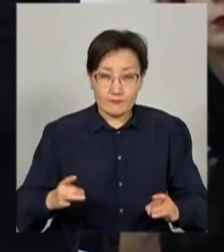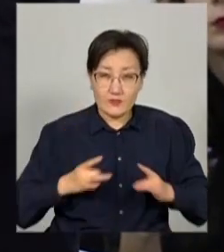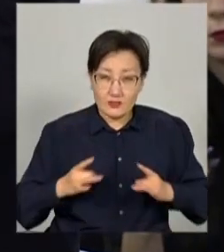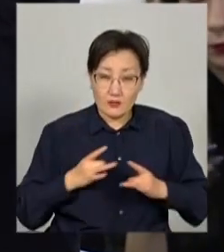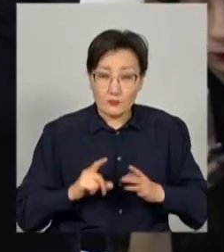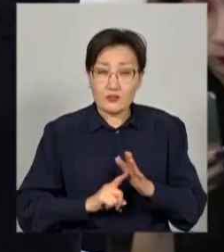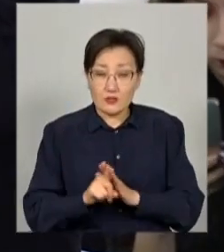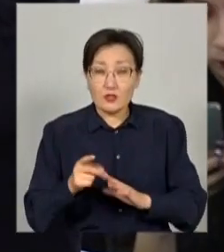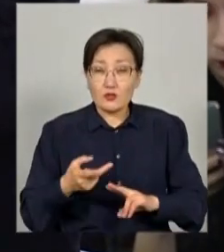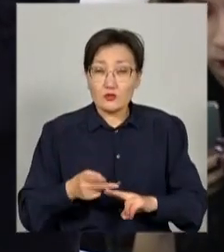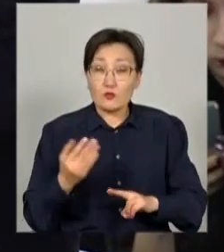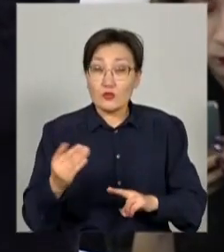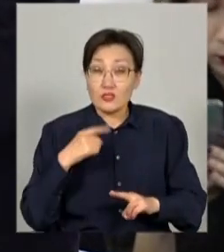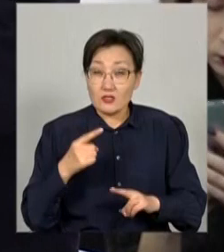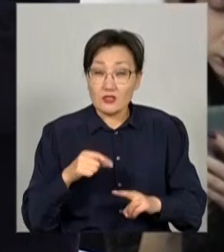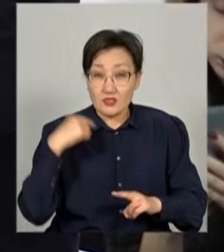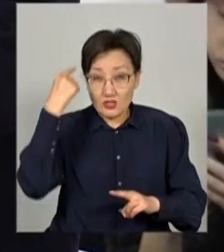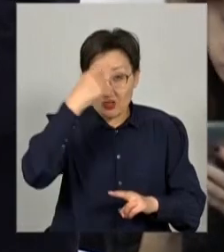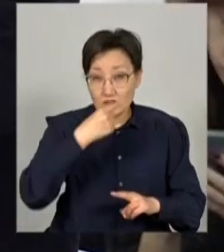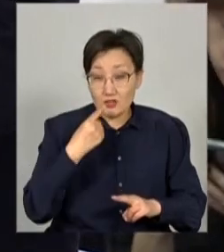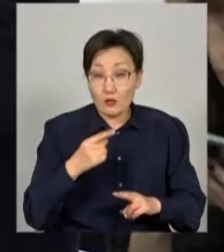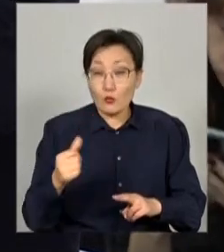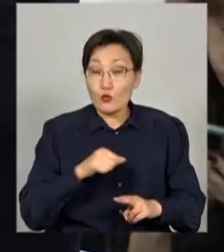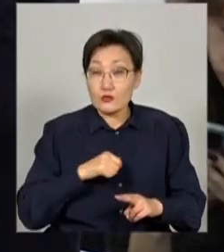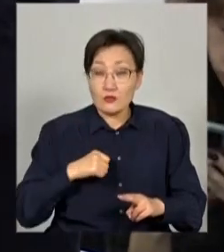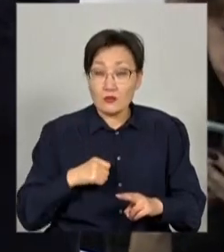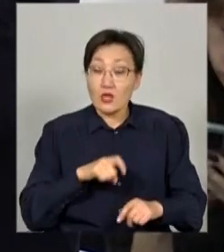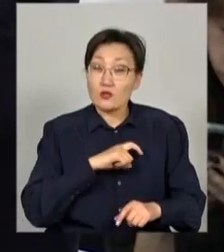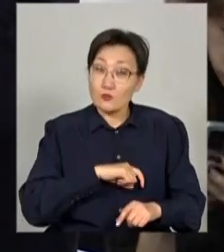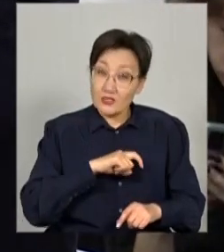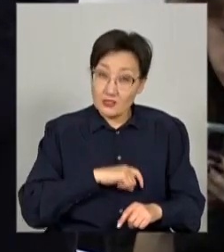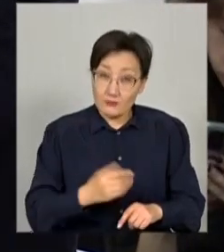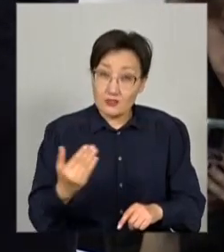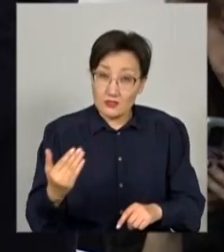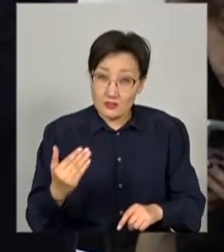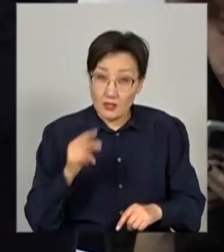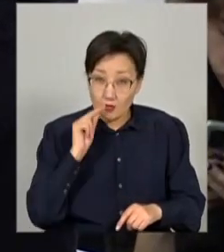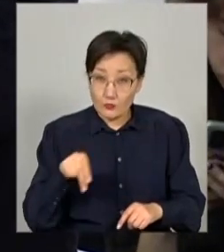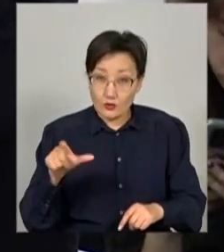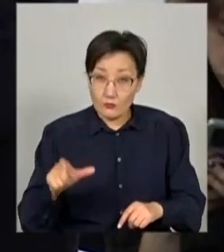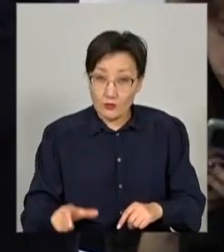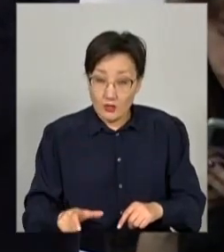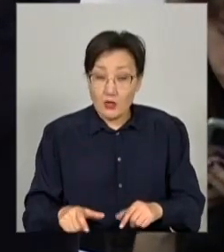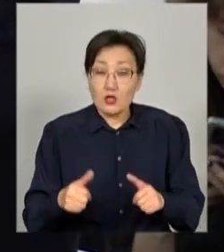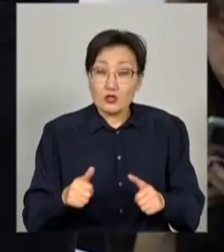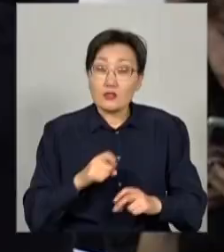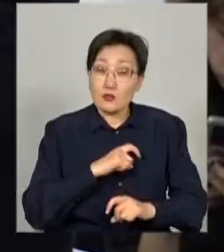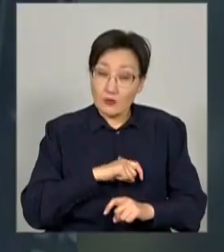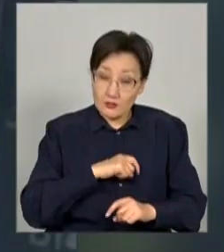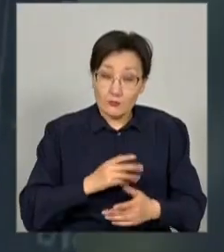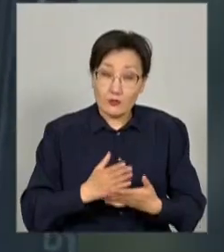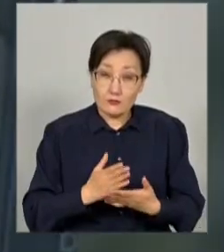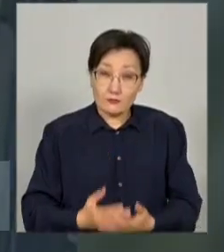ғой, сол ал өзі жеке өз басы мінездемелерінде жақсы жағынан мінездемелері